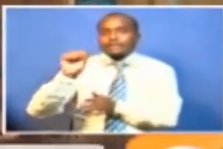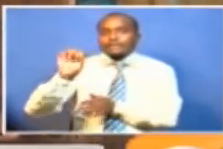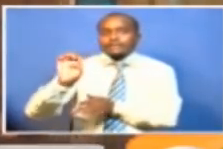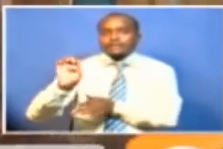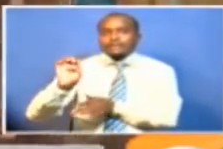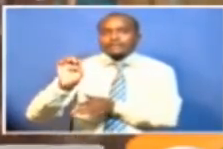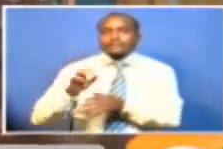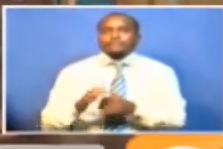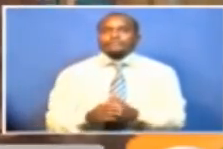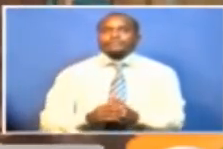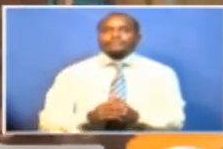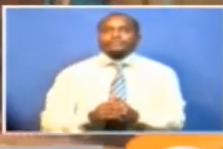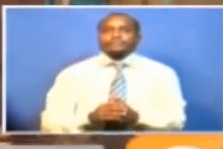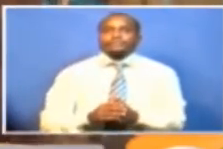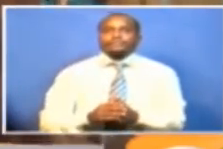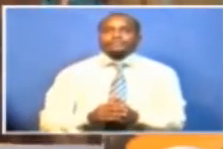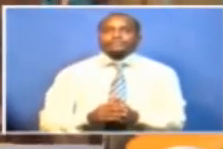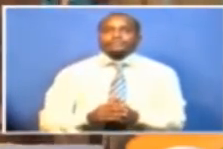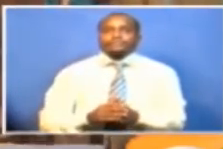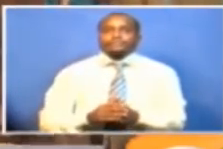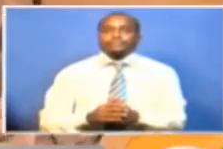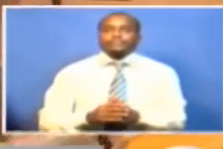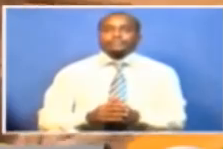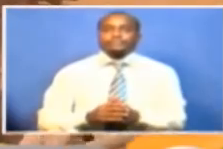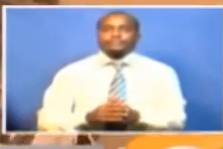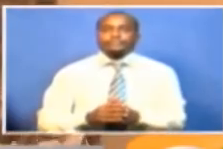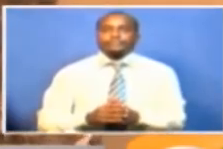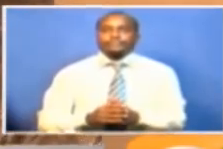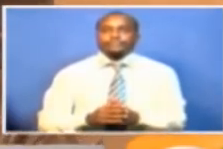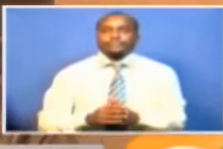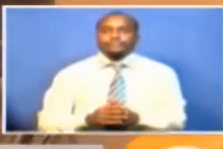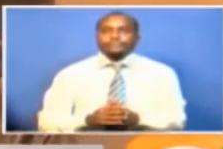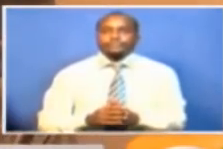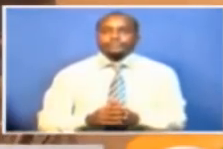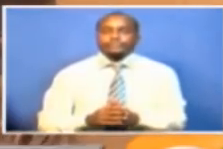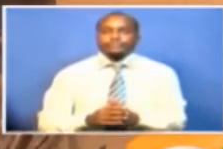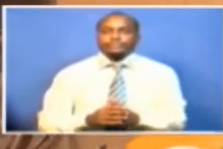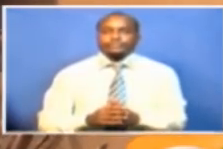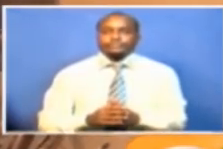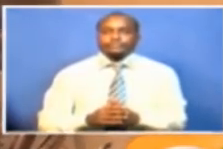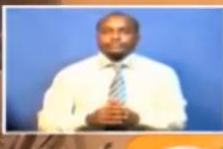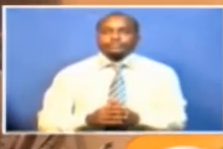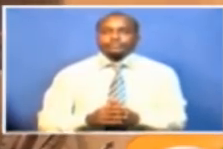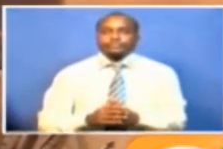KCSE. Makori Ongechi, Citizen TV.